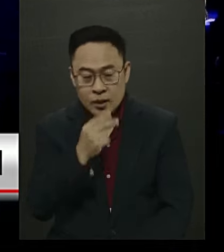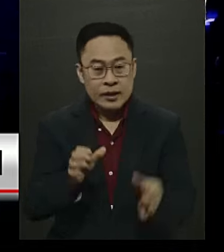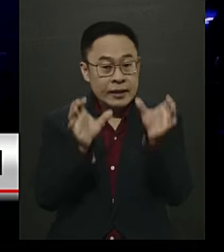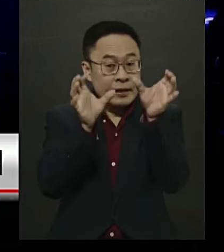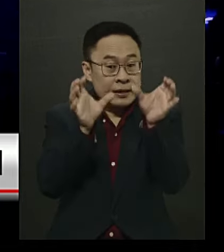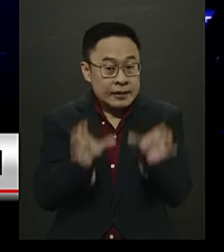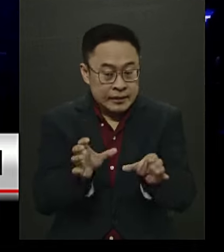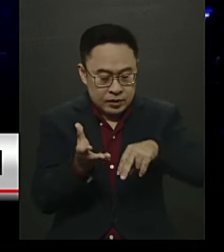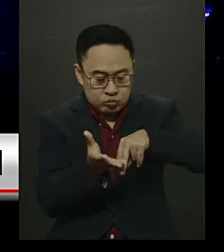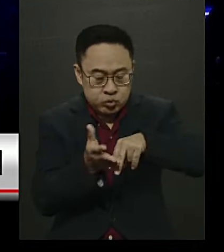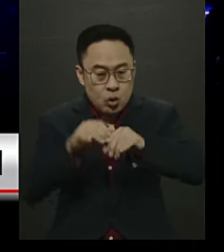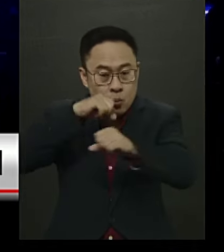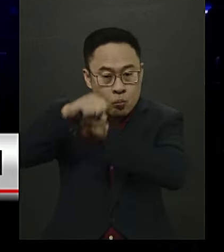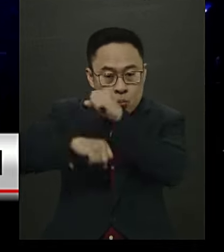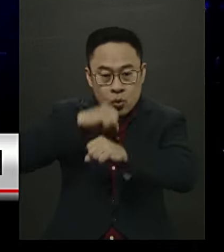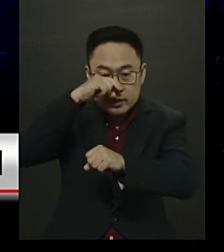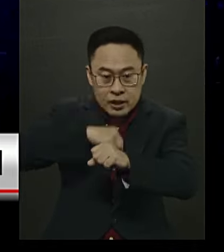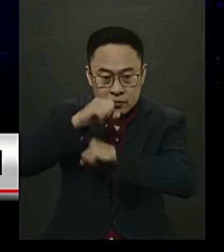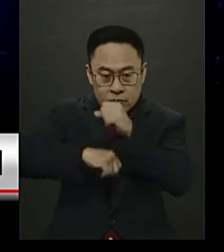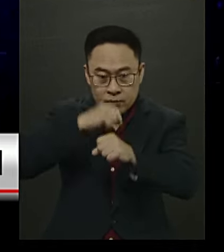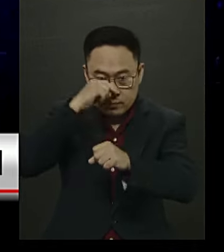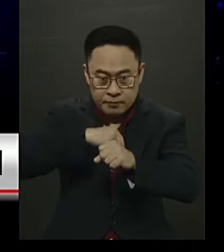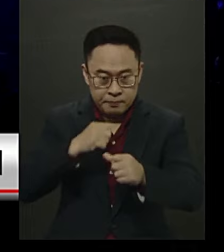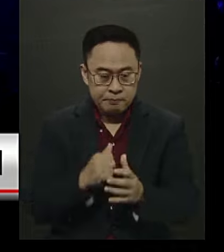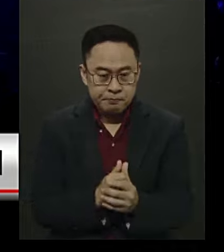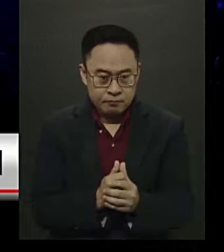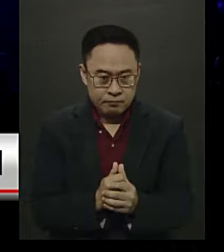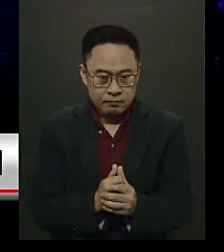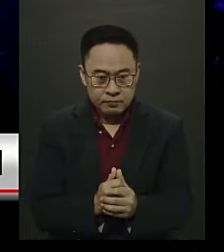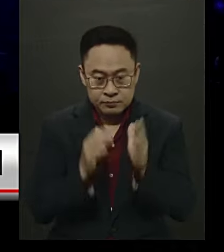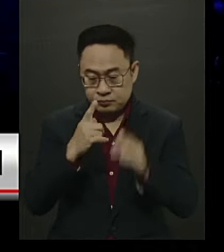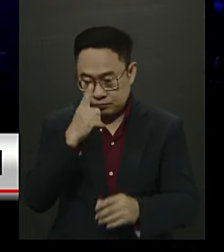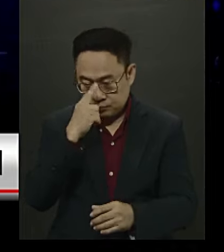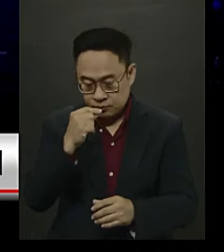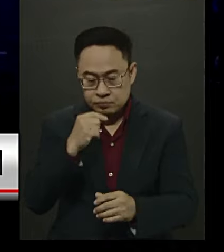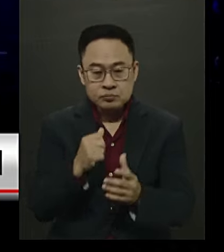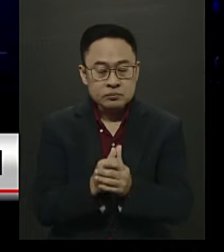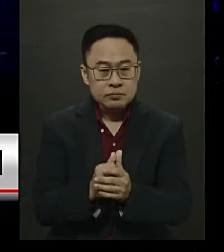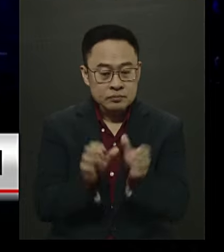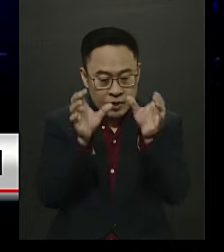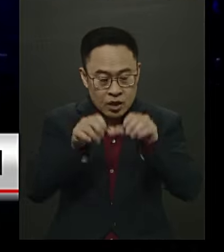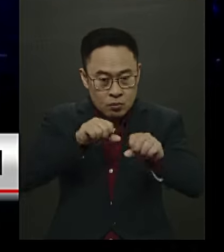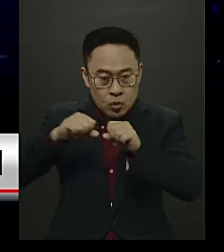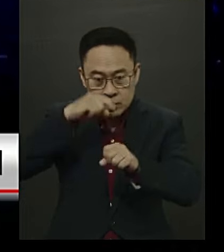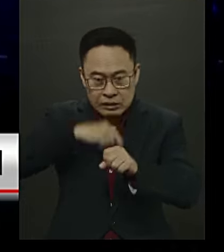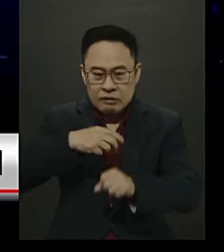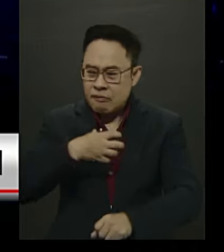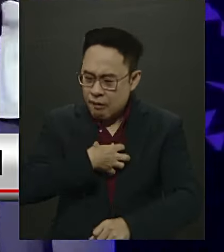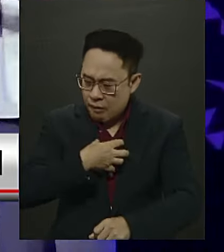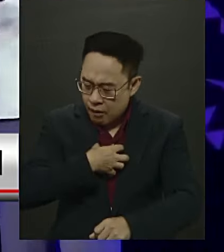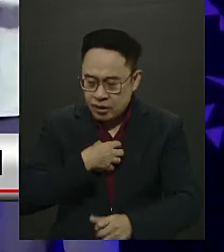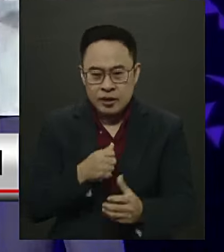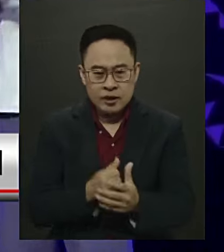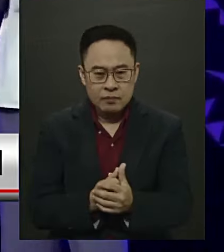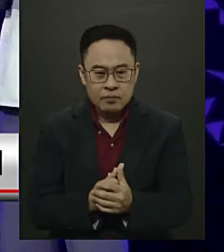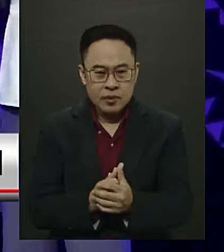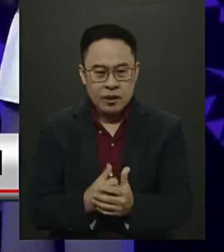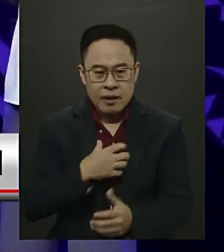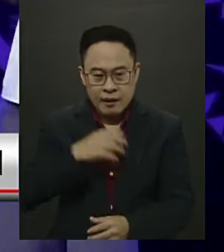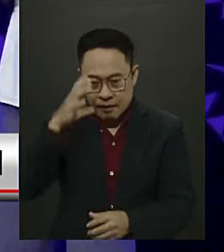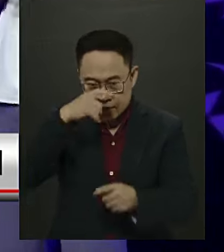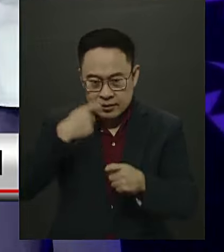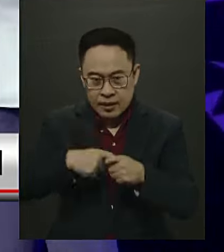ยโอ้ก ็สีม่วง คือกางเกงมวยเนี่ยสำหรับชาวต่างชาติ ค่ะ เขาถือว่าเป็นของที่อยากได้นะ rare item มันไม่ใช่หา